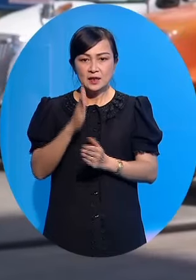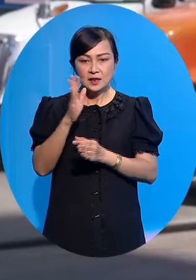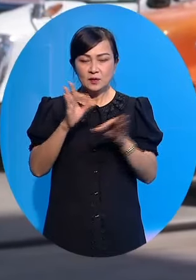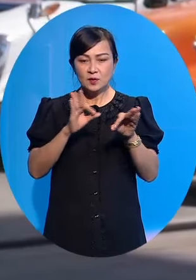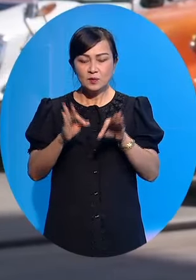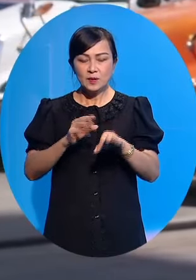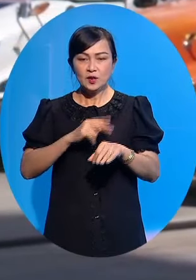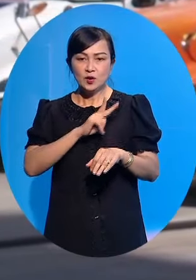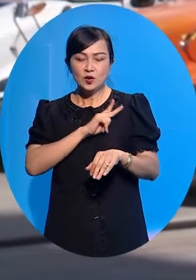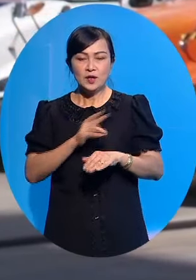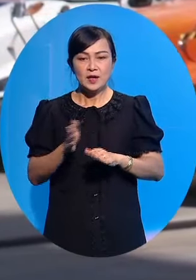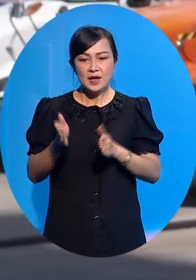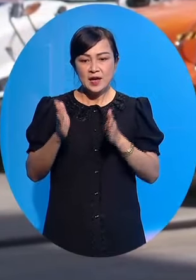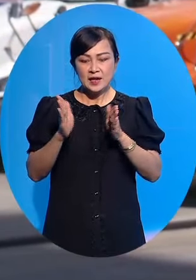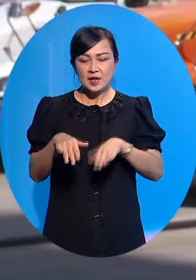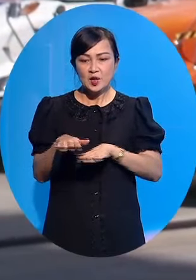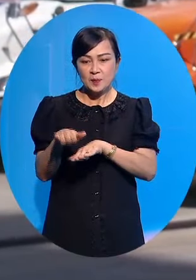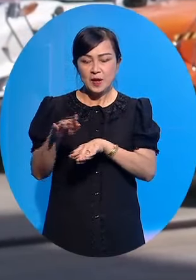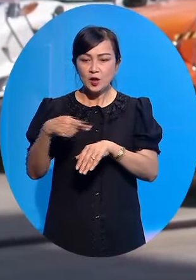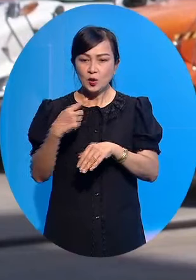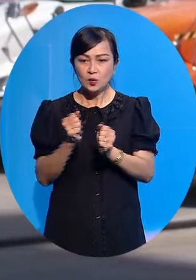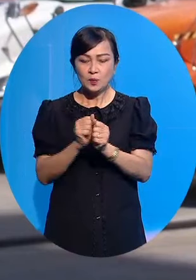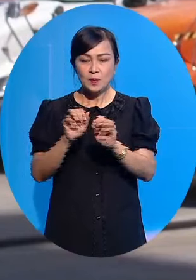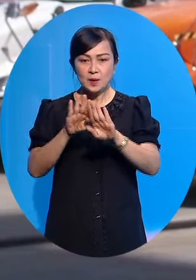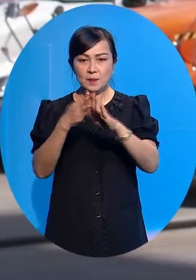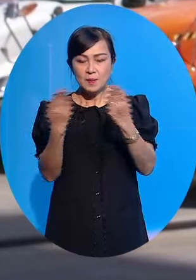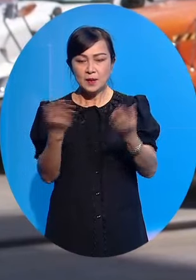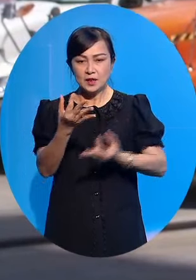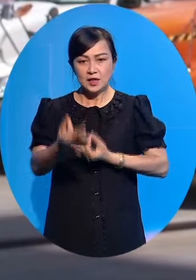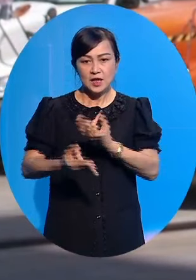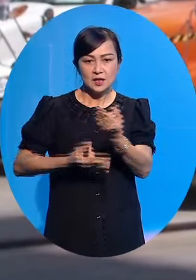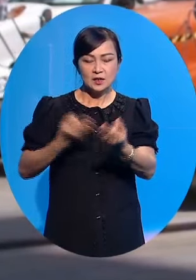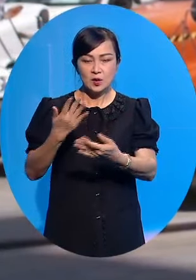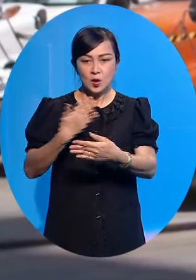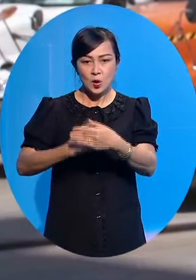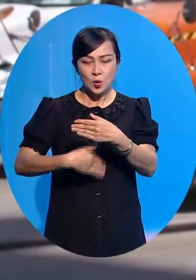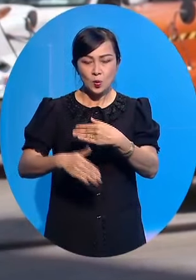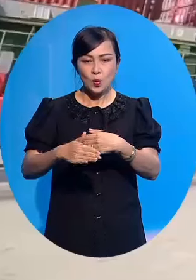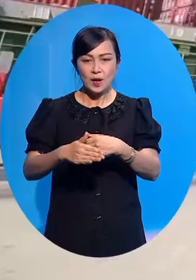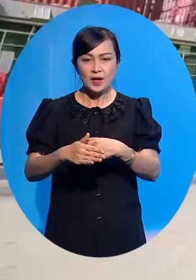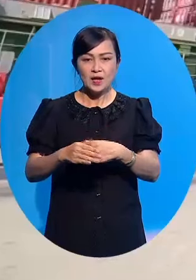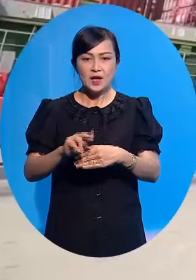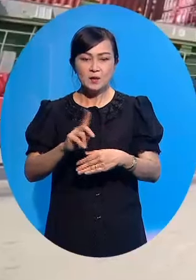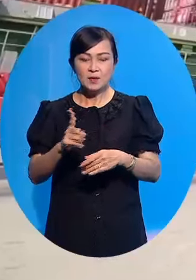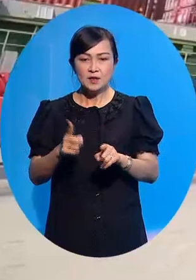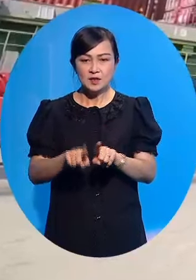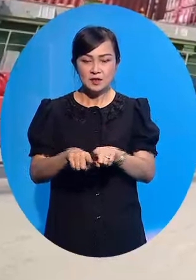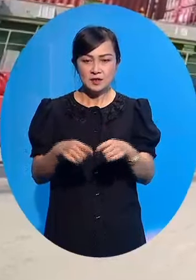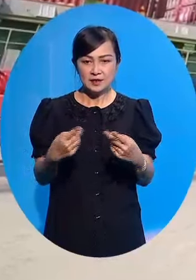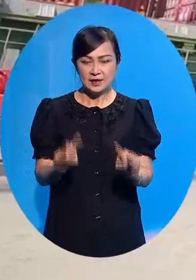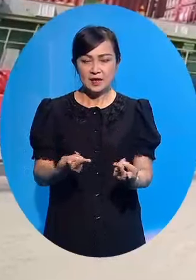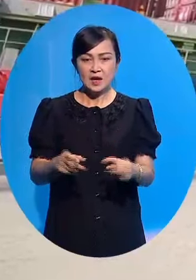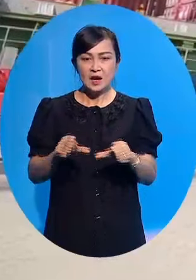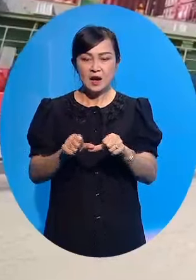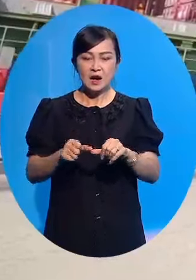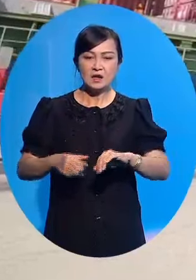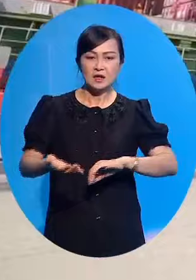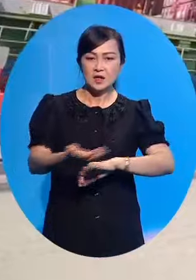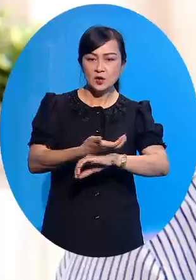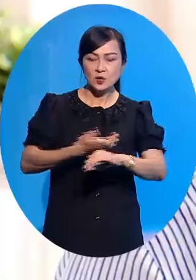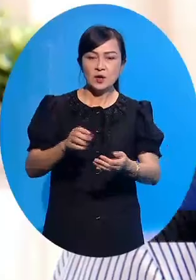may của chúng tôi nói chung có thể mở rộng thêm những cái thị trường thông qua những cái hiệp định thương mại tự do này ở những cái nước mà có ký kết